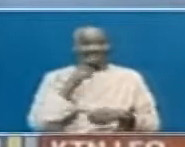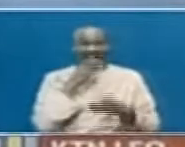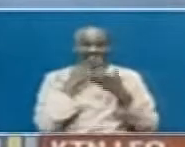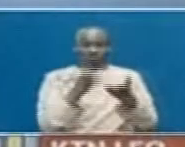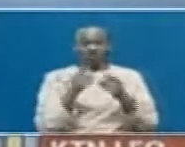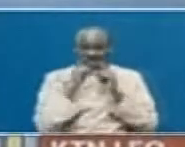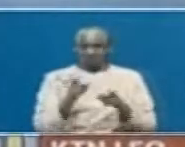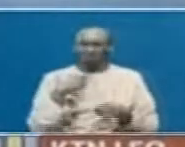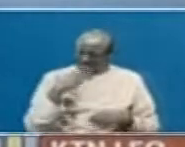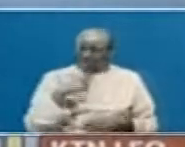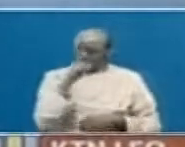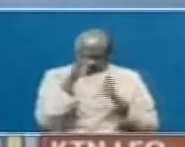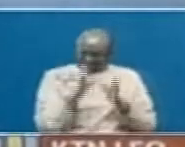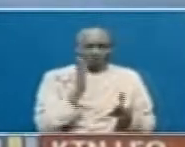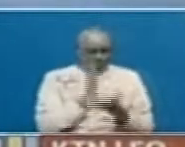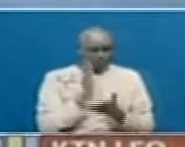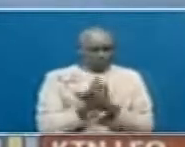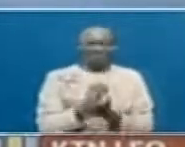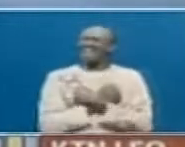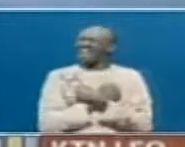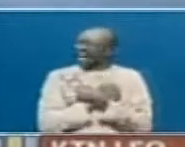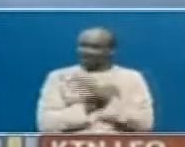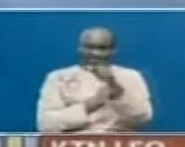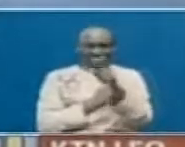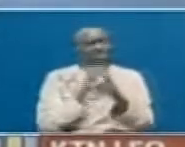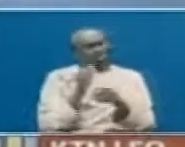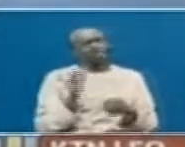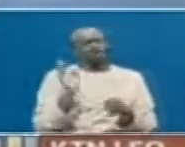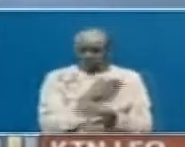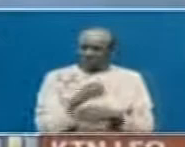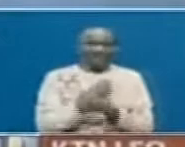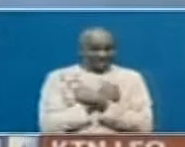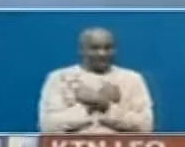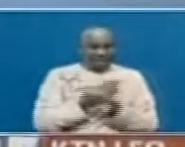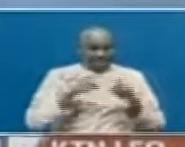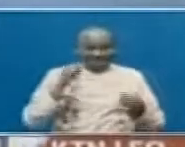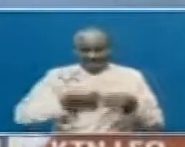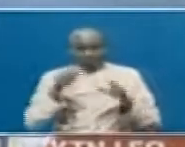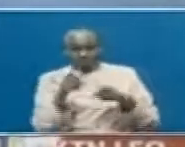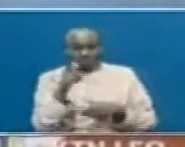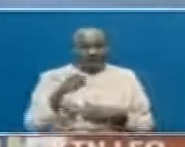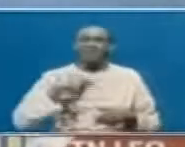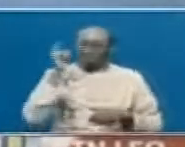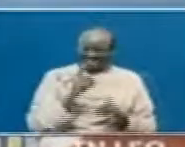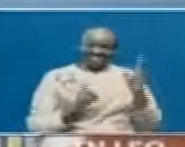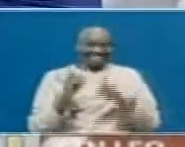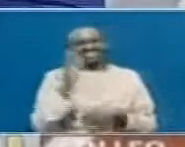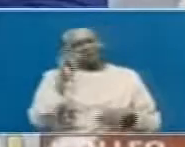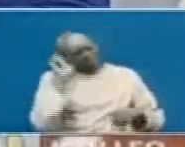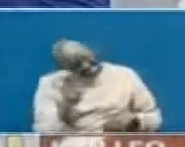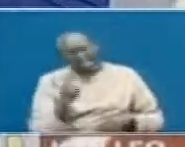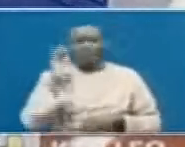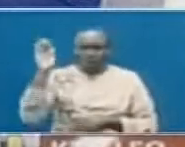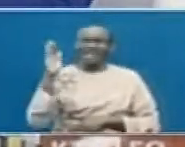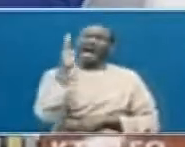Mimi ni mmoja ambaye kusema kweli nilikuwa naupenda sana wimbo wa dada Njoo. Na kile nilipokuwa katika studio ilikuwa lazima niucheze. Si asubuhi, si